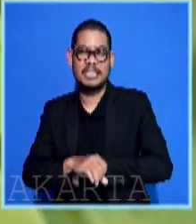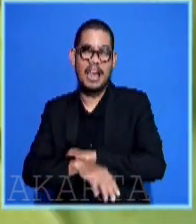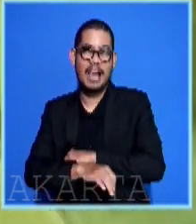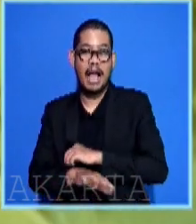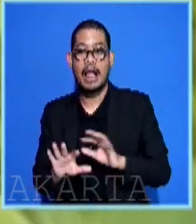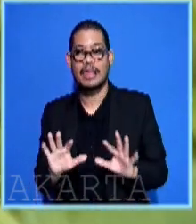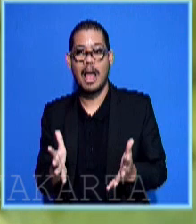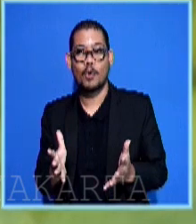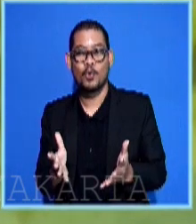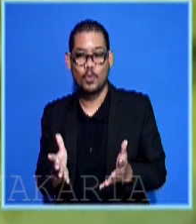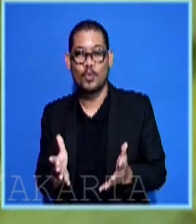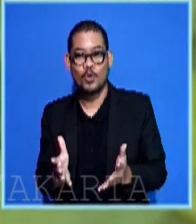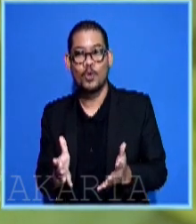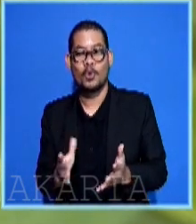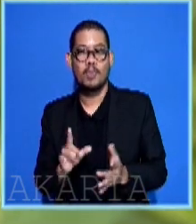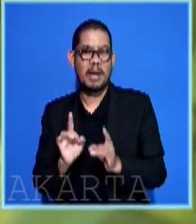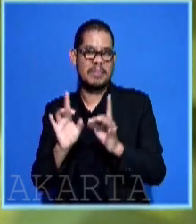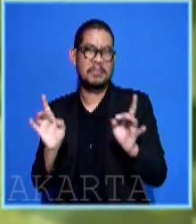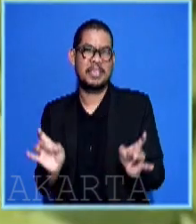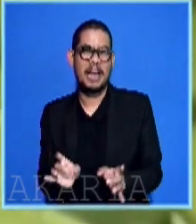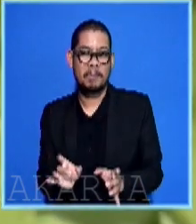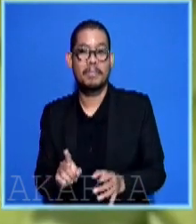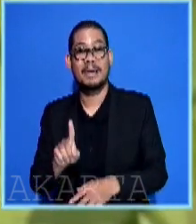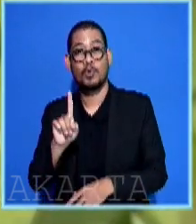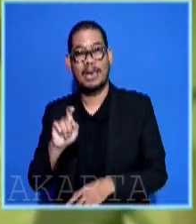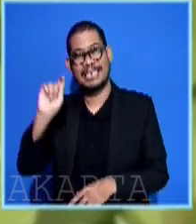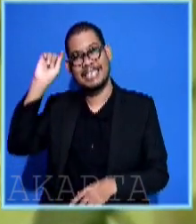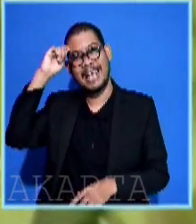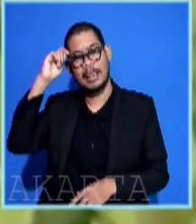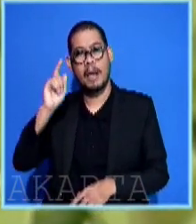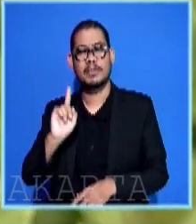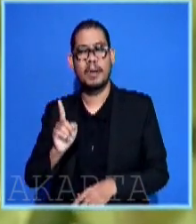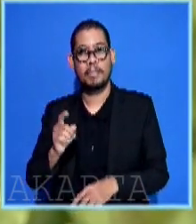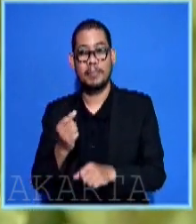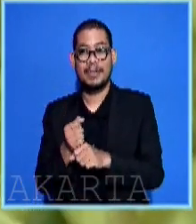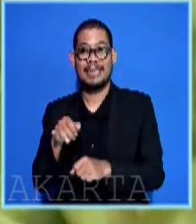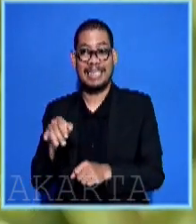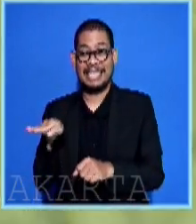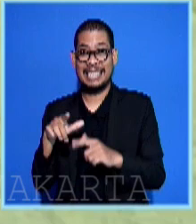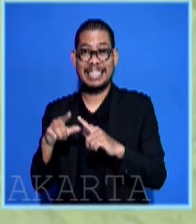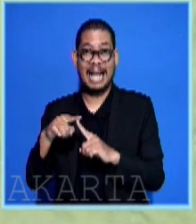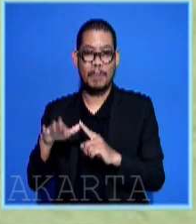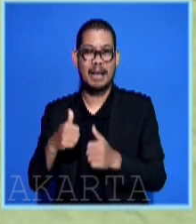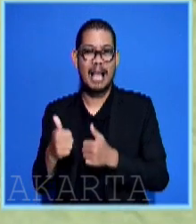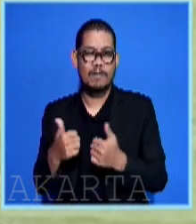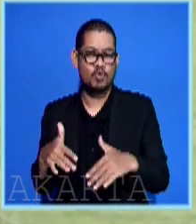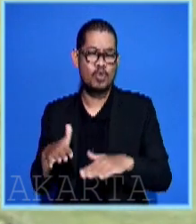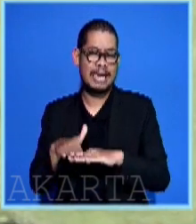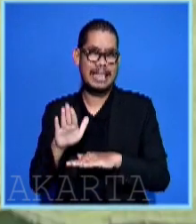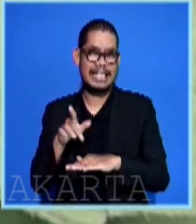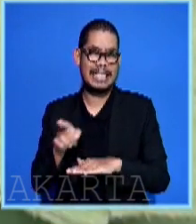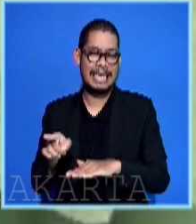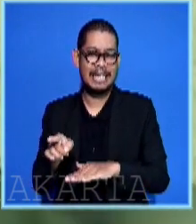padaran nanging ingkang Kedah dipun emut-emut jalaran kandetan zat aktif taneman menika kapetang Inggil Mila Kedah